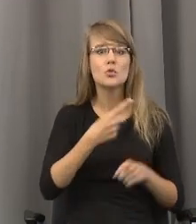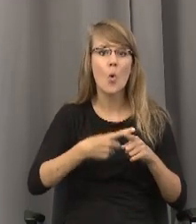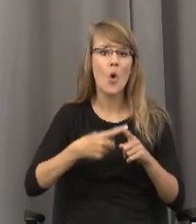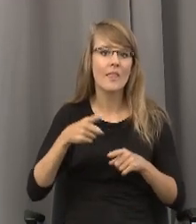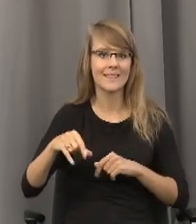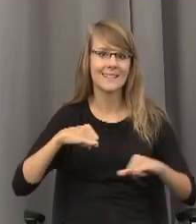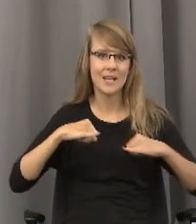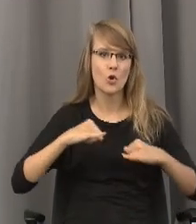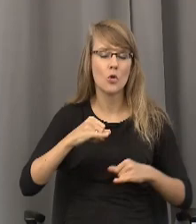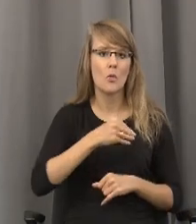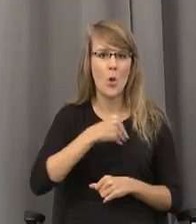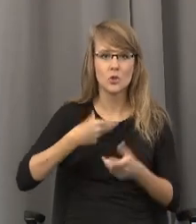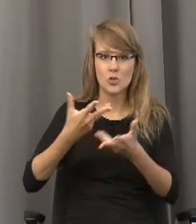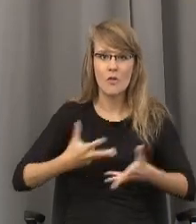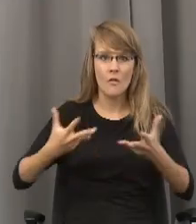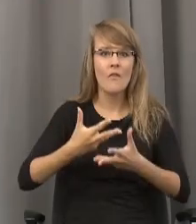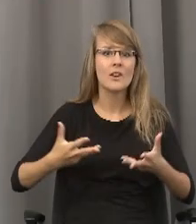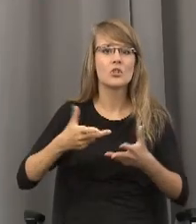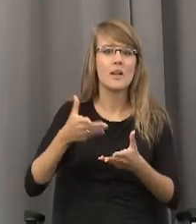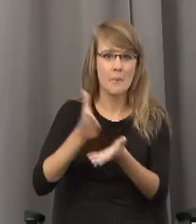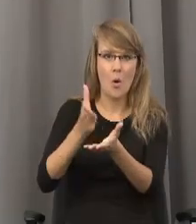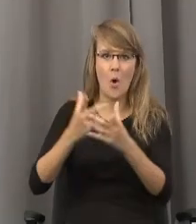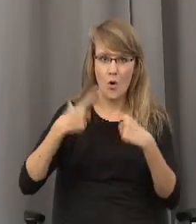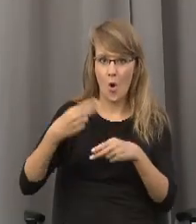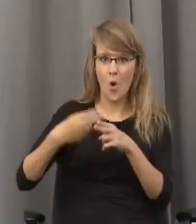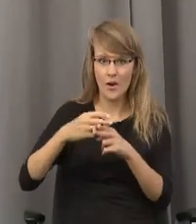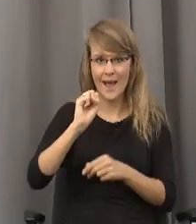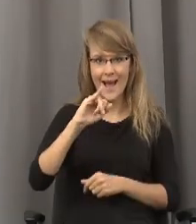Polskiego Stowarzyszenia Pomocy Osobom z Chorobą Alzheimera.